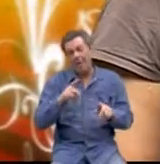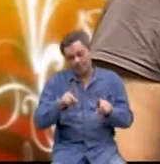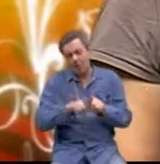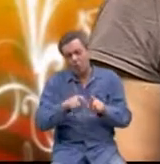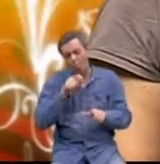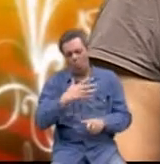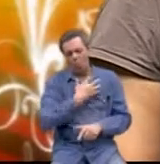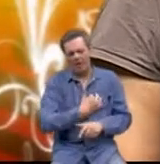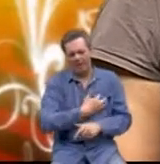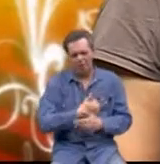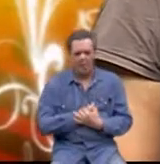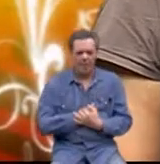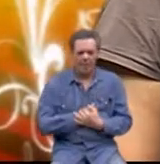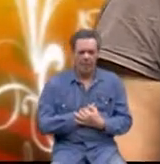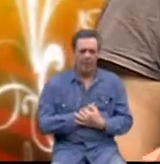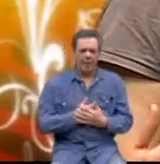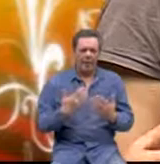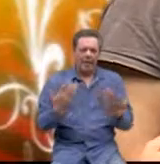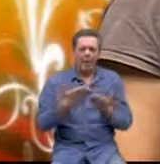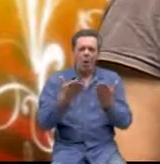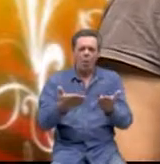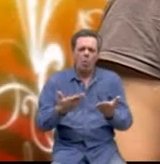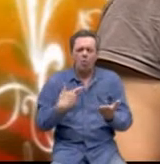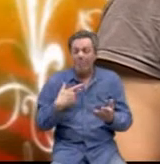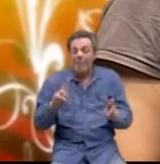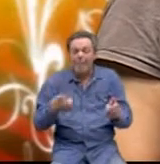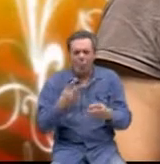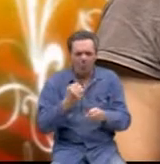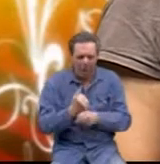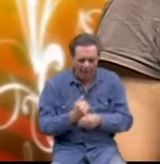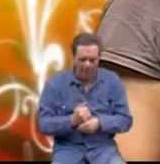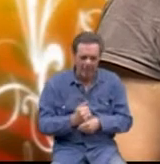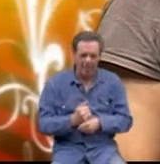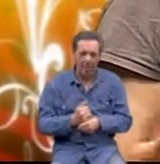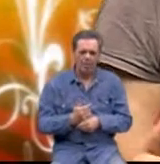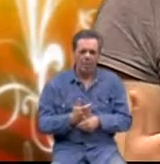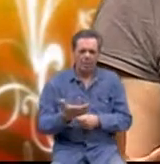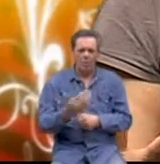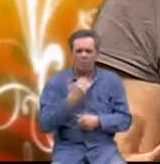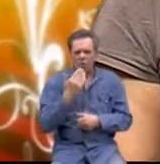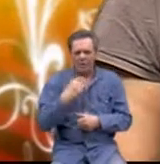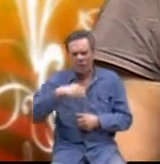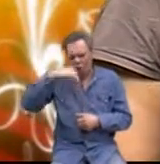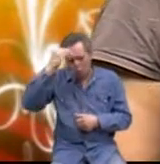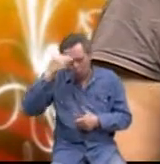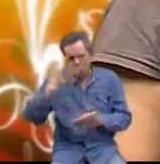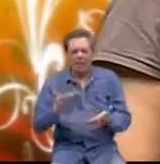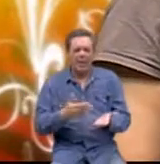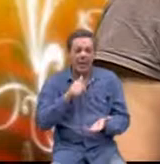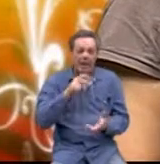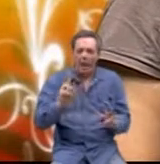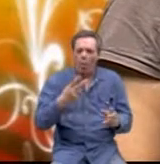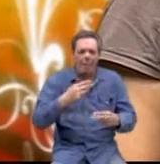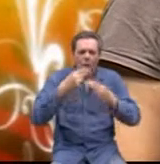već nakon toliko godina postojanja, gdje ono što mi eventualno ne možemo pružiti što se tiče stručnosti ili ako ne